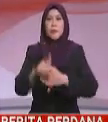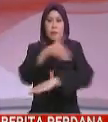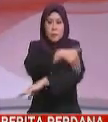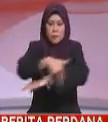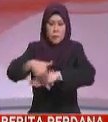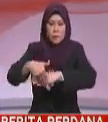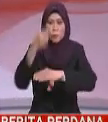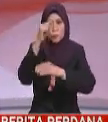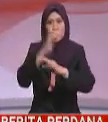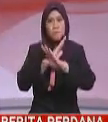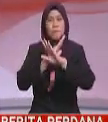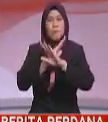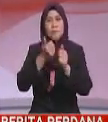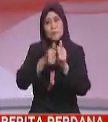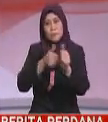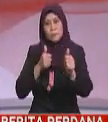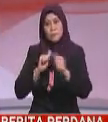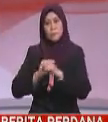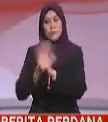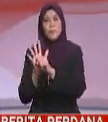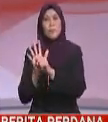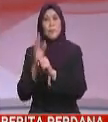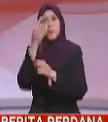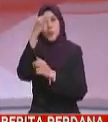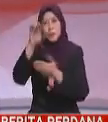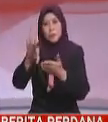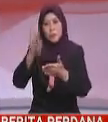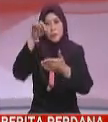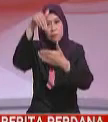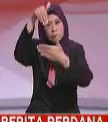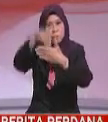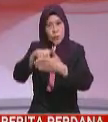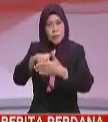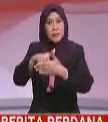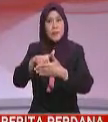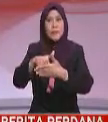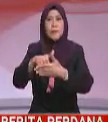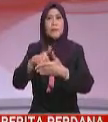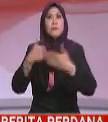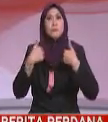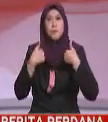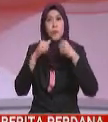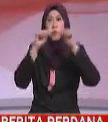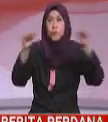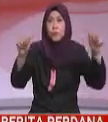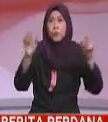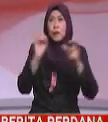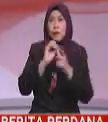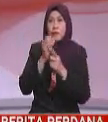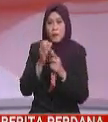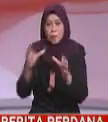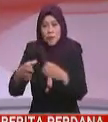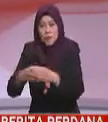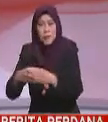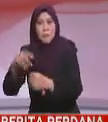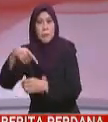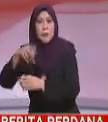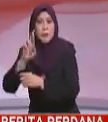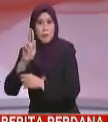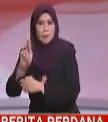pencegahan covid-19 bagi pelaksanaan pilihan Raya semasa ada pilihan Raya umum atau pilihan Raya kecil